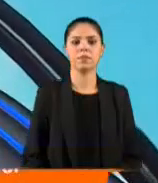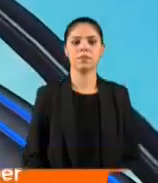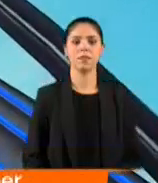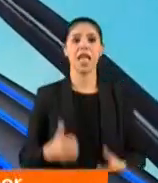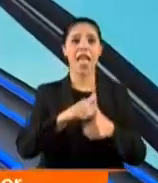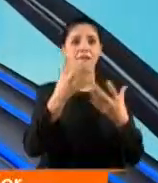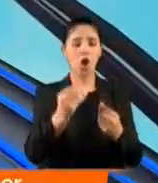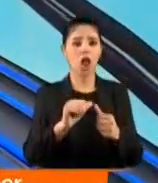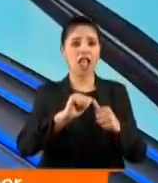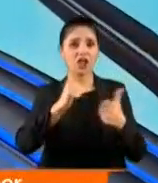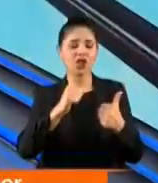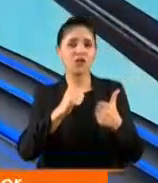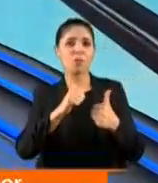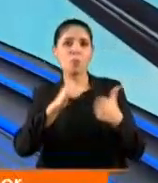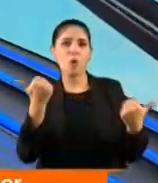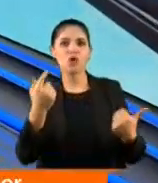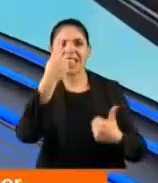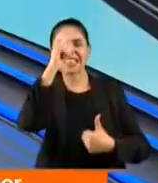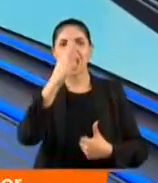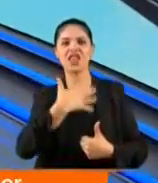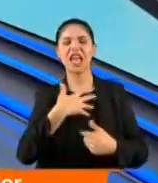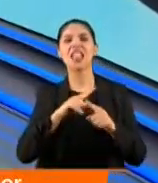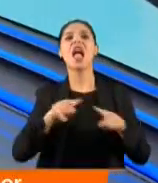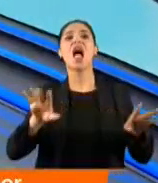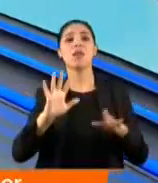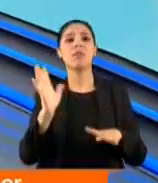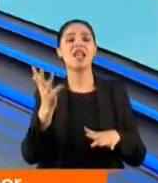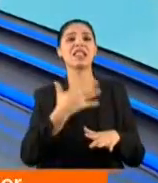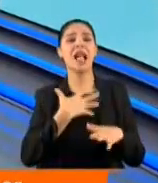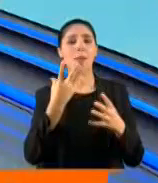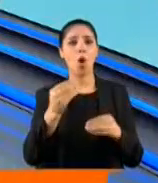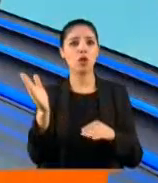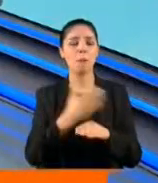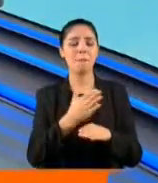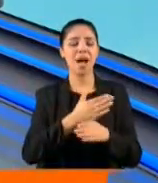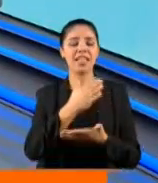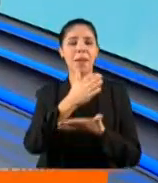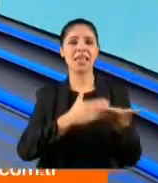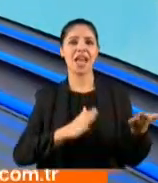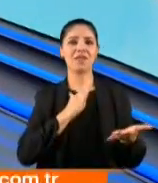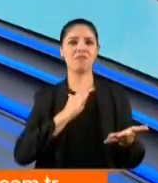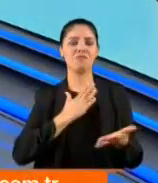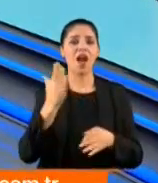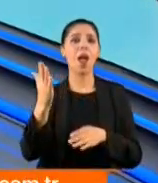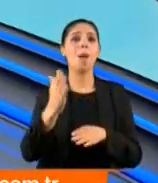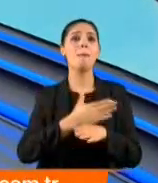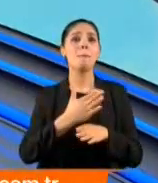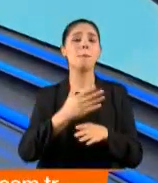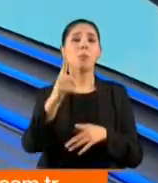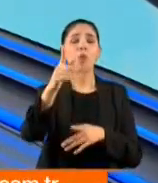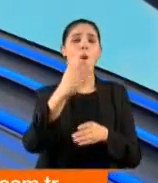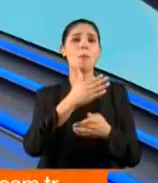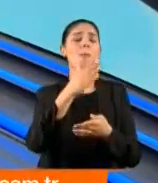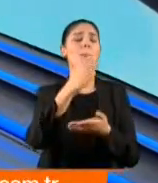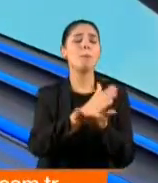Evli olan çiftler boşanırken sadece kendileri ayrılmıyor, sahip oldukları mallar da ayrılıyor. Yani mal paylaşımı